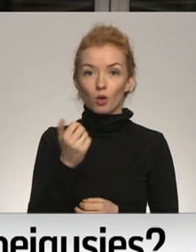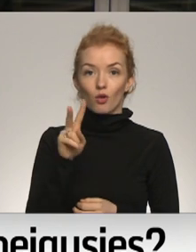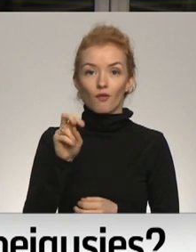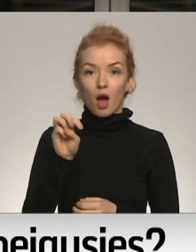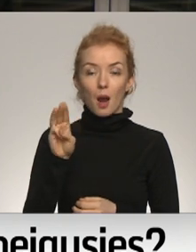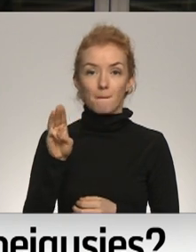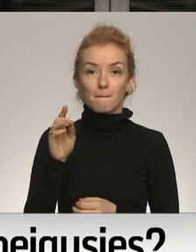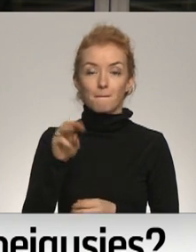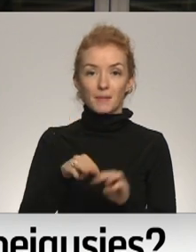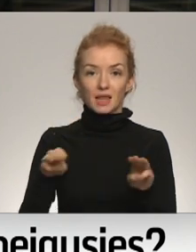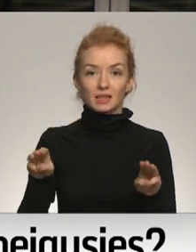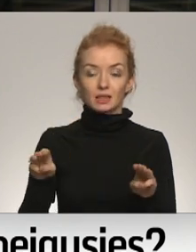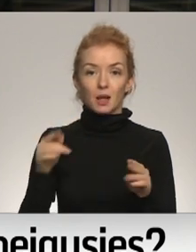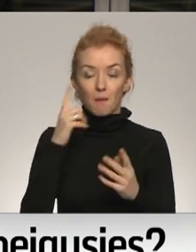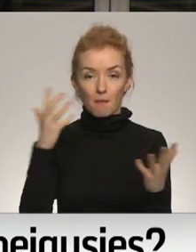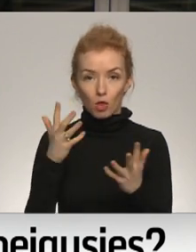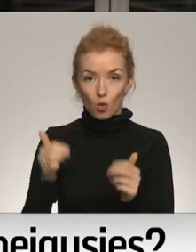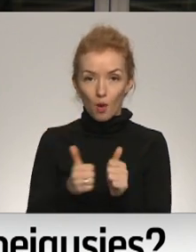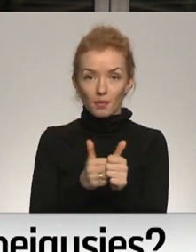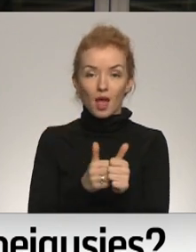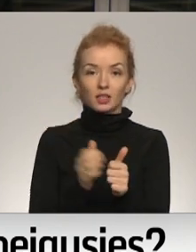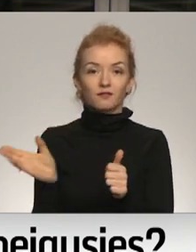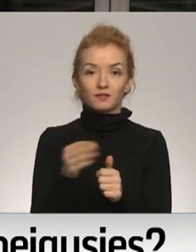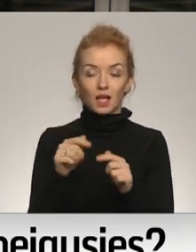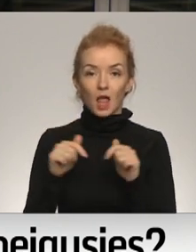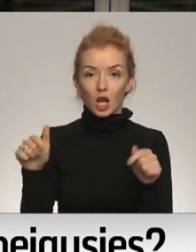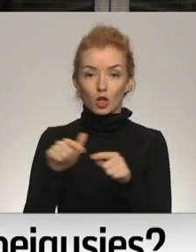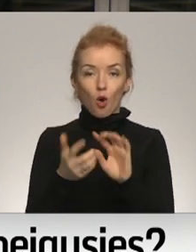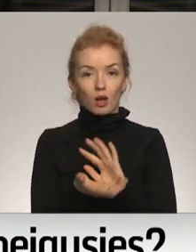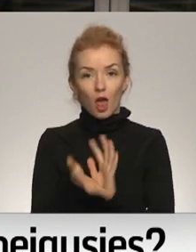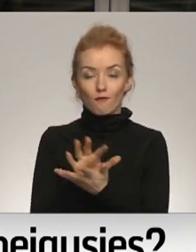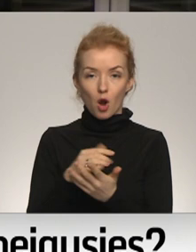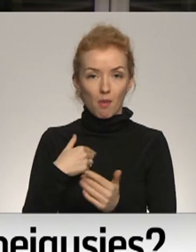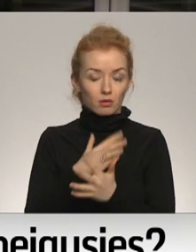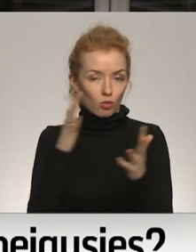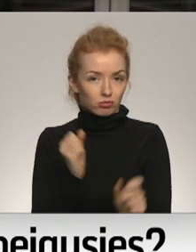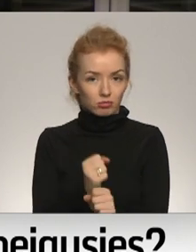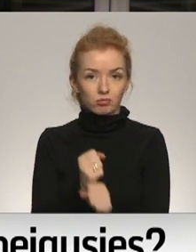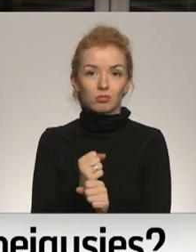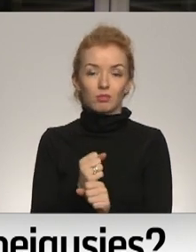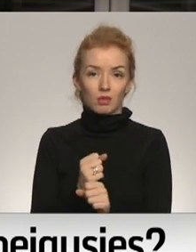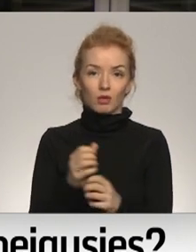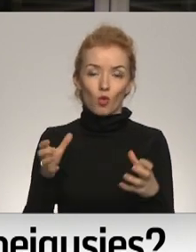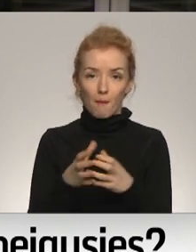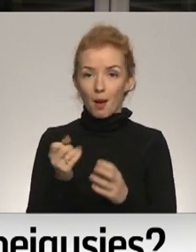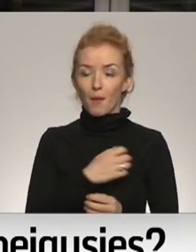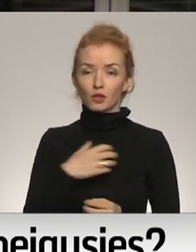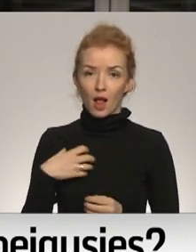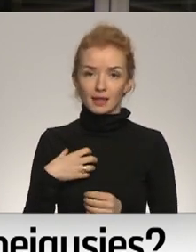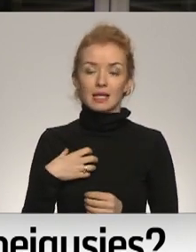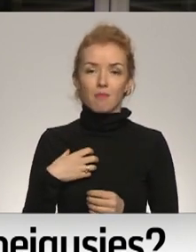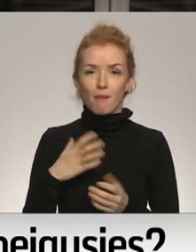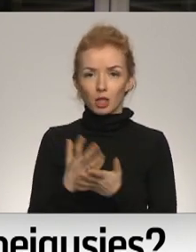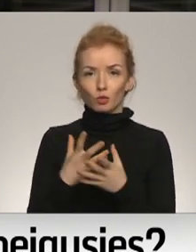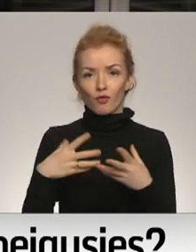ministra padomnieks, visa administratīva teritoriāla reforma bijusi mana darba augļa, tā kā es esmu cauri ar visām pašvaldībām Latvijā izgājis cauri,